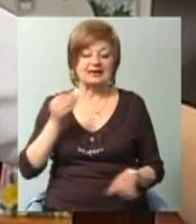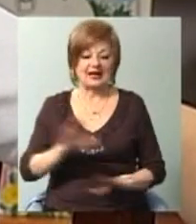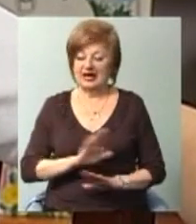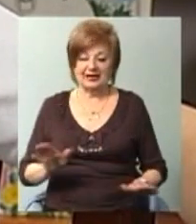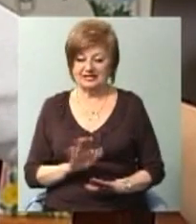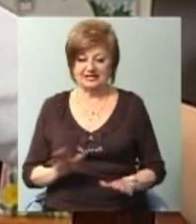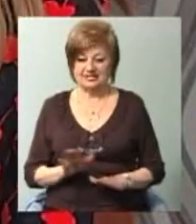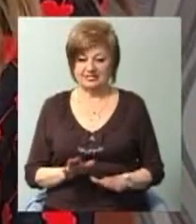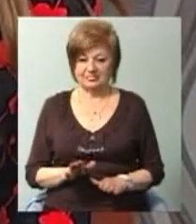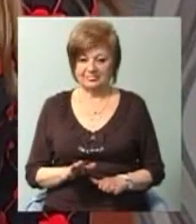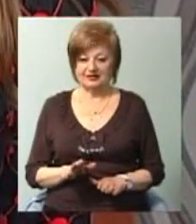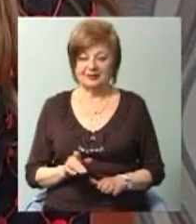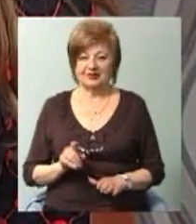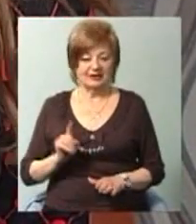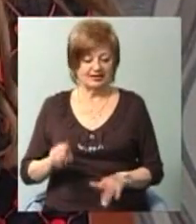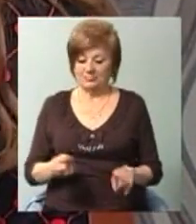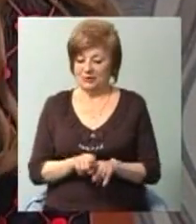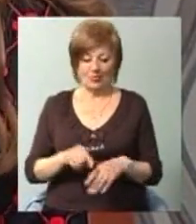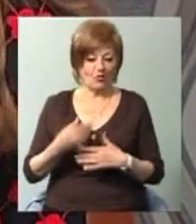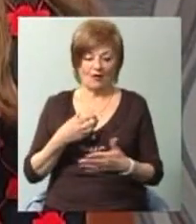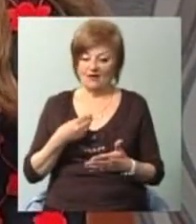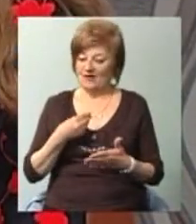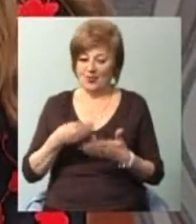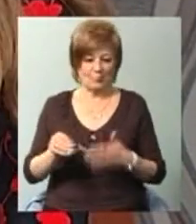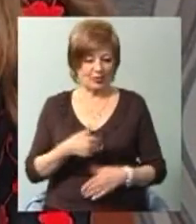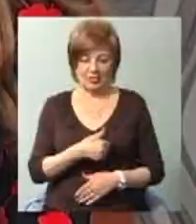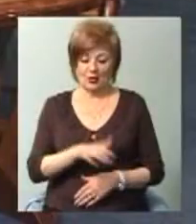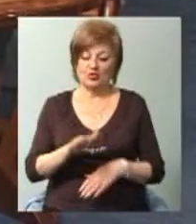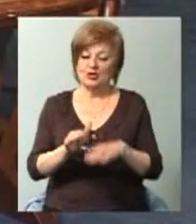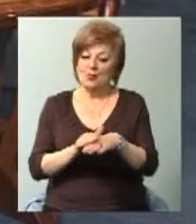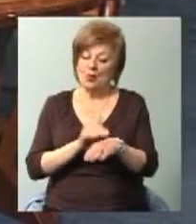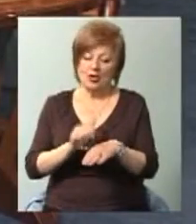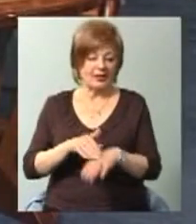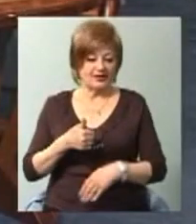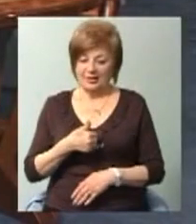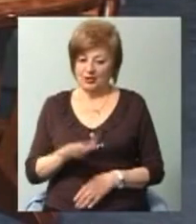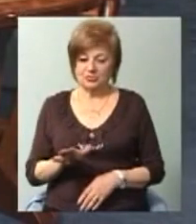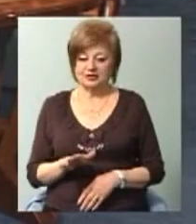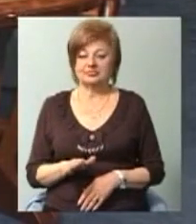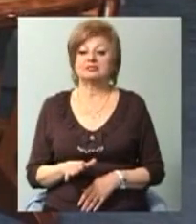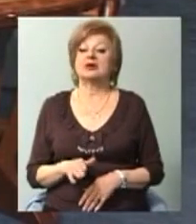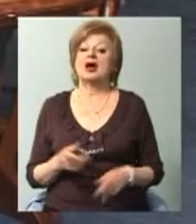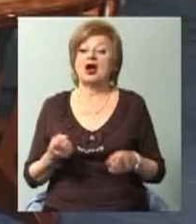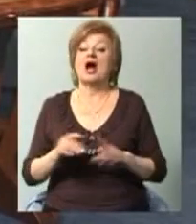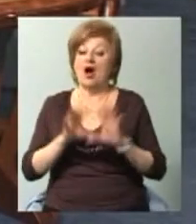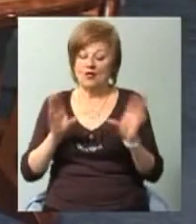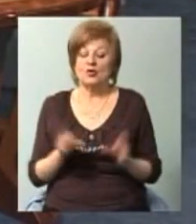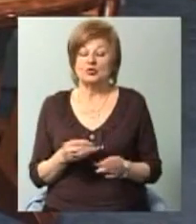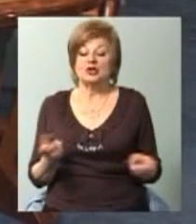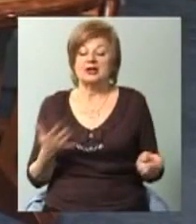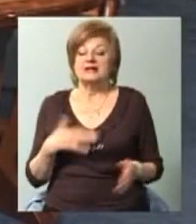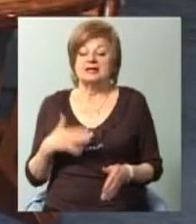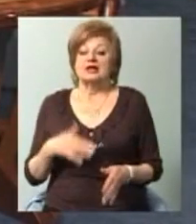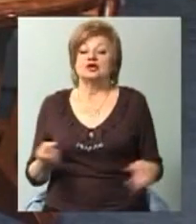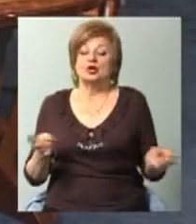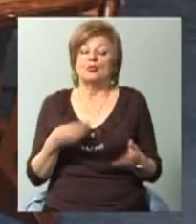некрасиві. Ти б, напевно, не захотів собі б такого так. кота. Не можна його погладити, потискати. Так. А для чого ж взагалі такі коти,